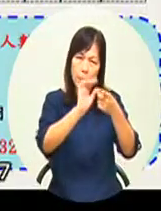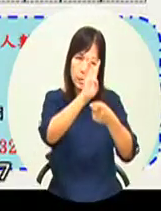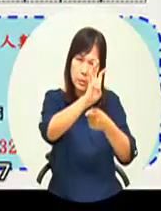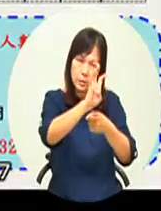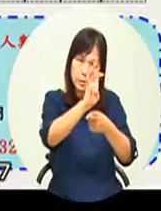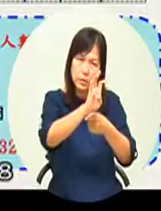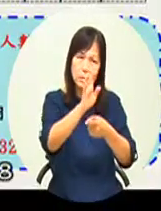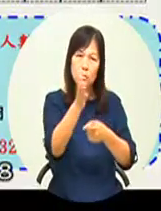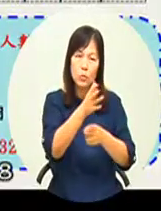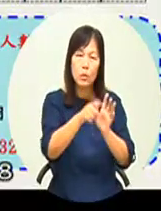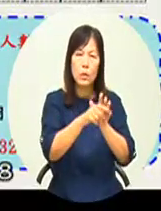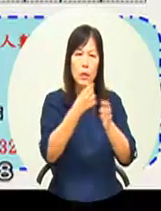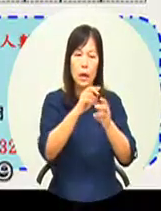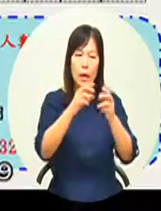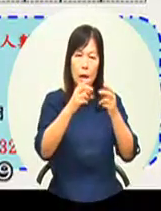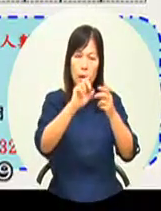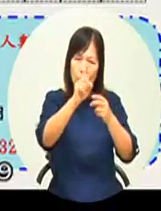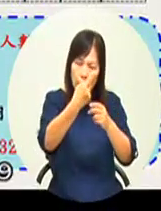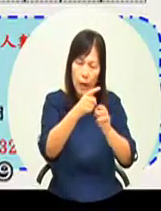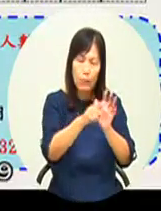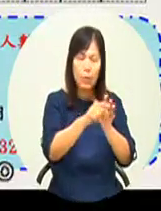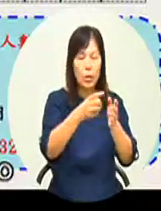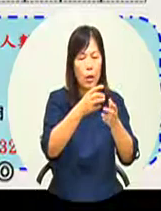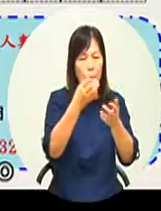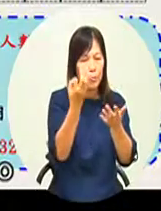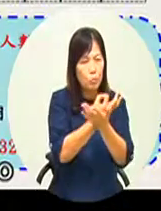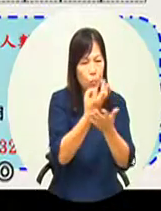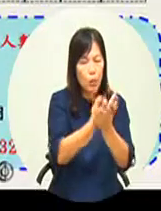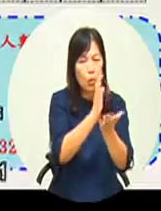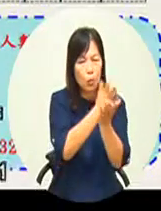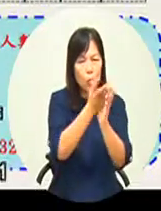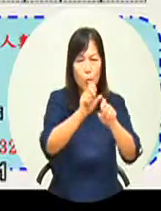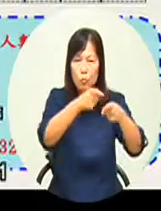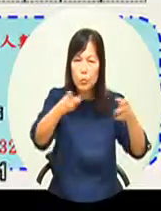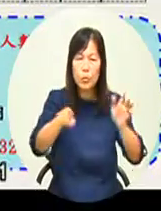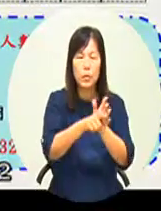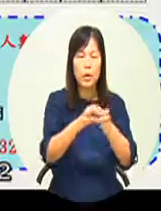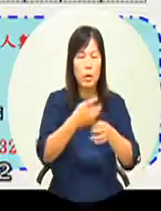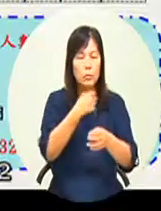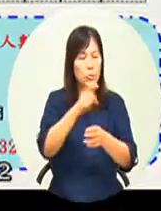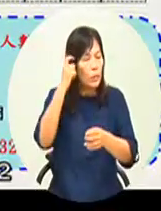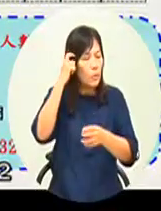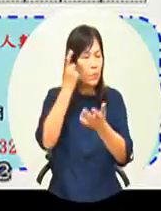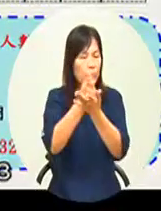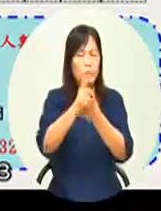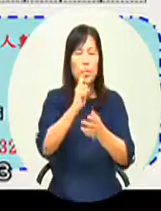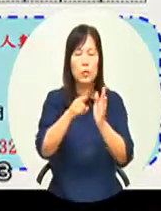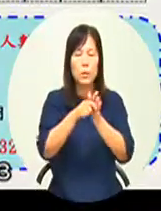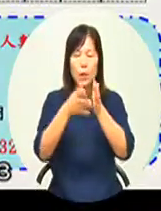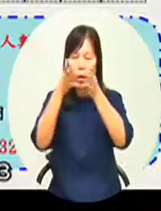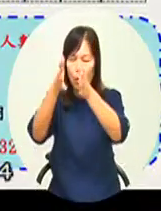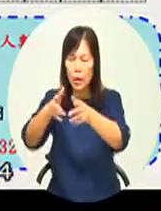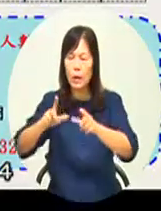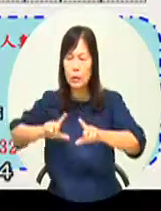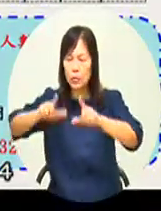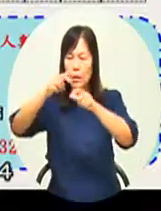说客源的来源不够多元化，所以现在我知道大家都在讲说要往东南亚